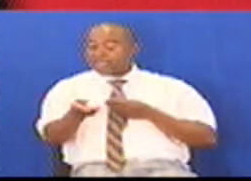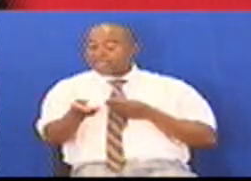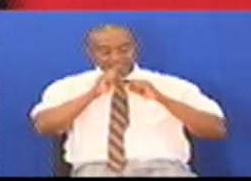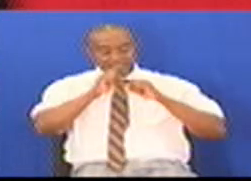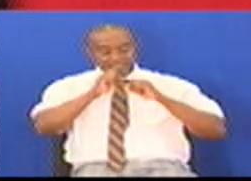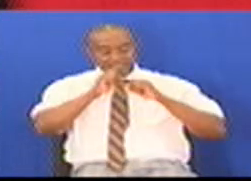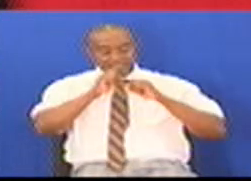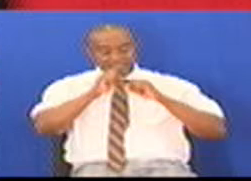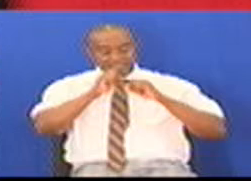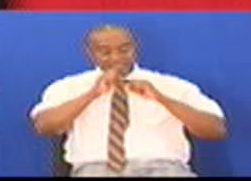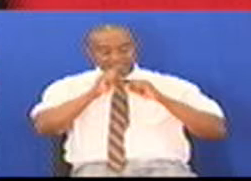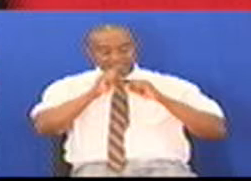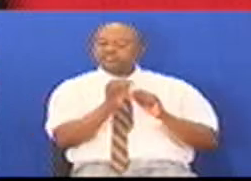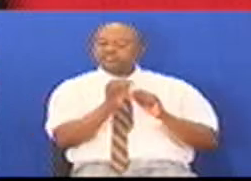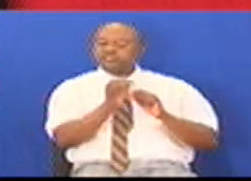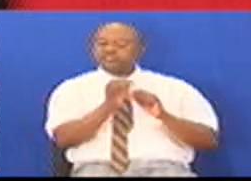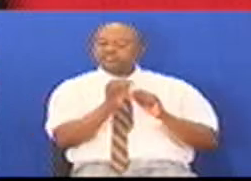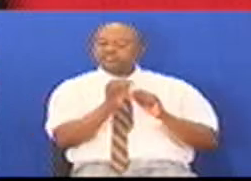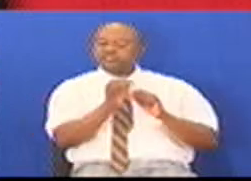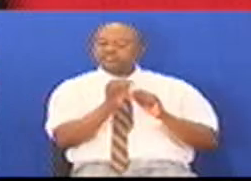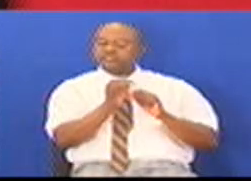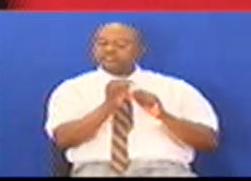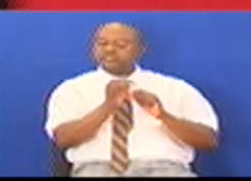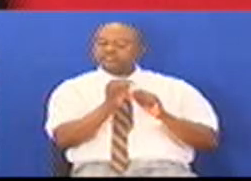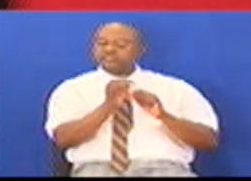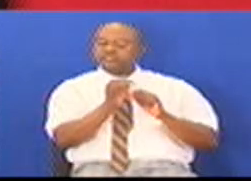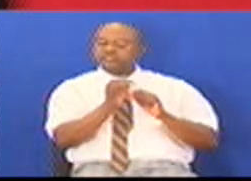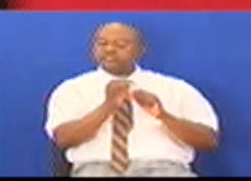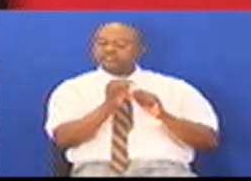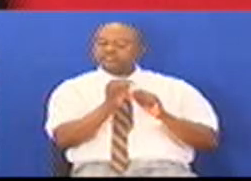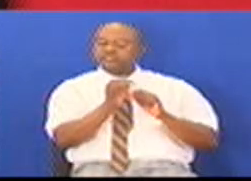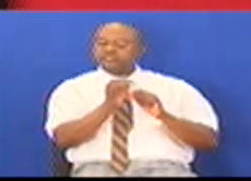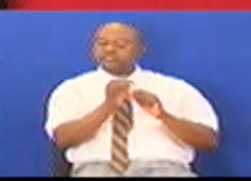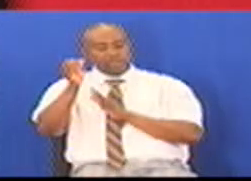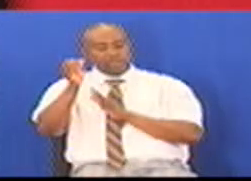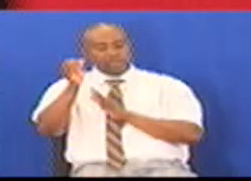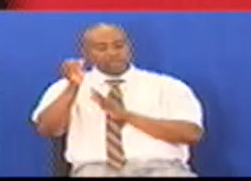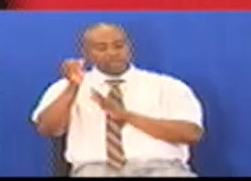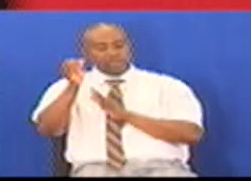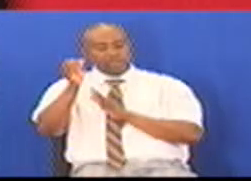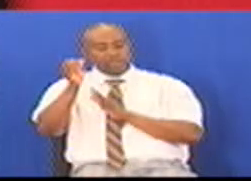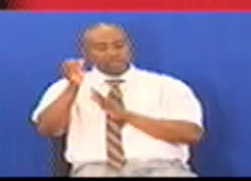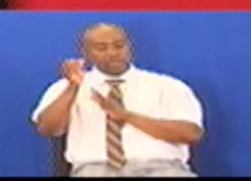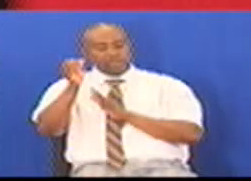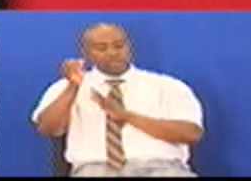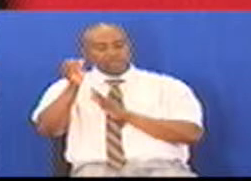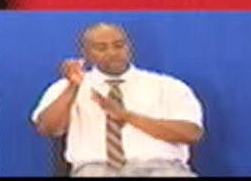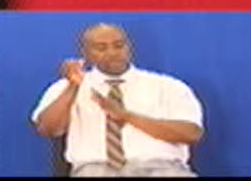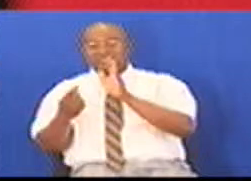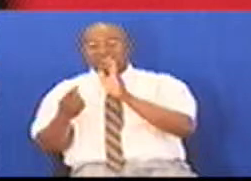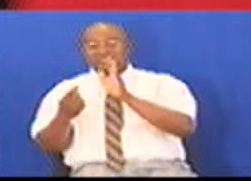kwa 9.12%, sawa na ongezeko la kiasi cha shilingi bilioni